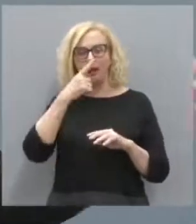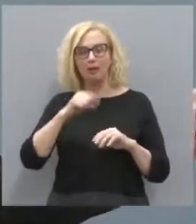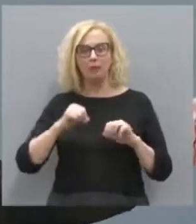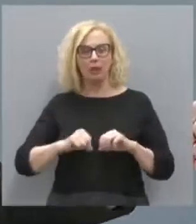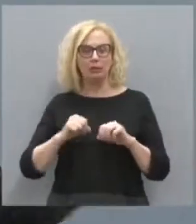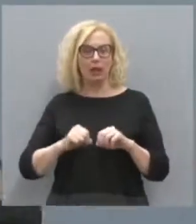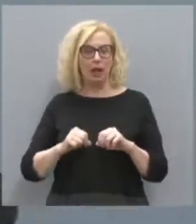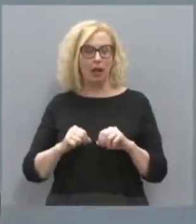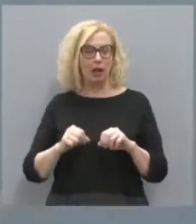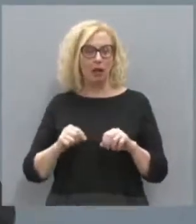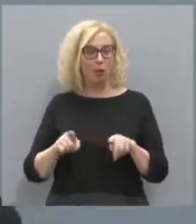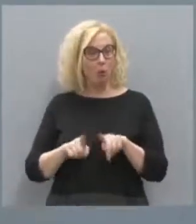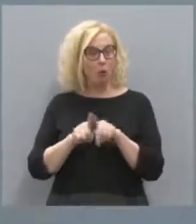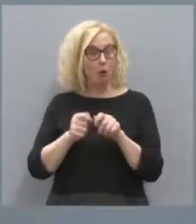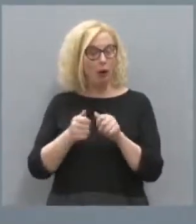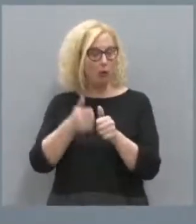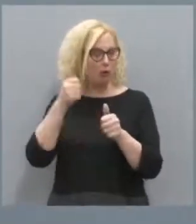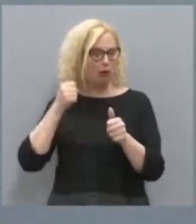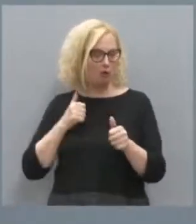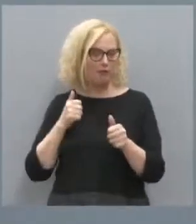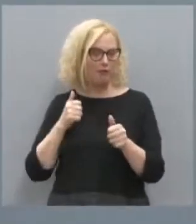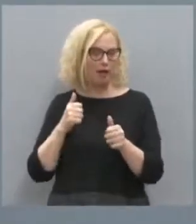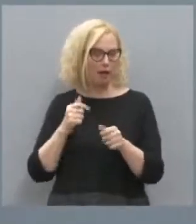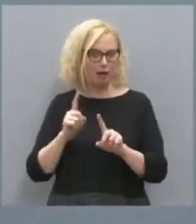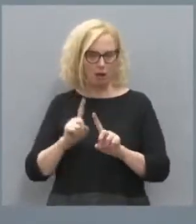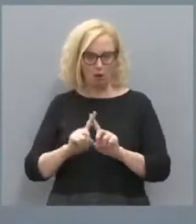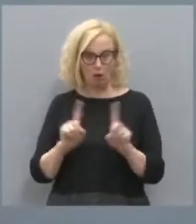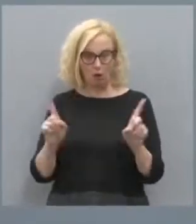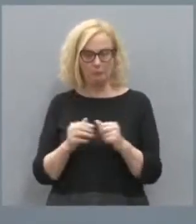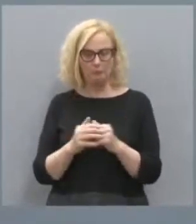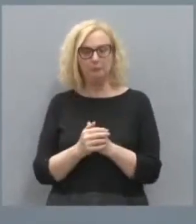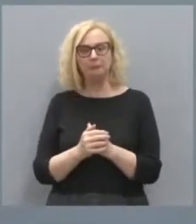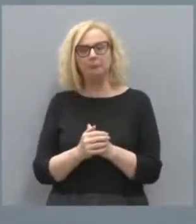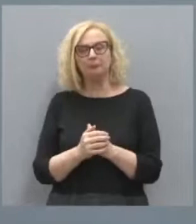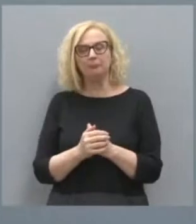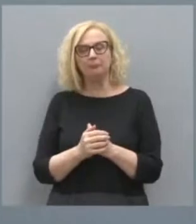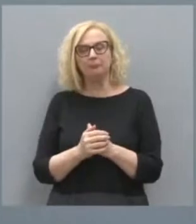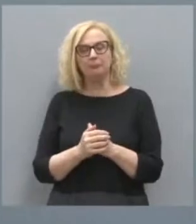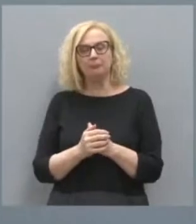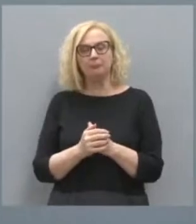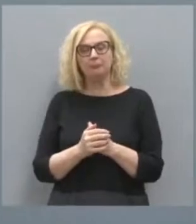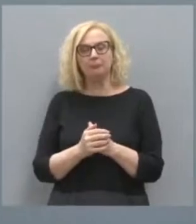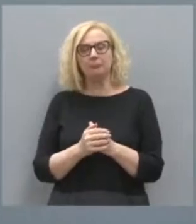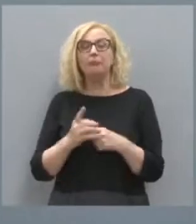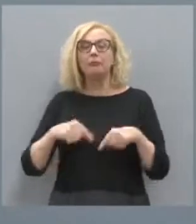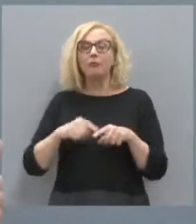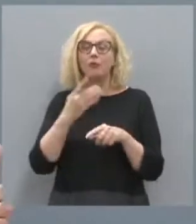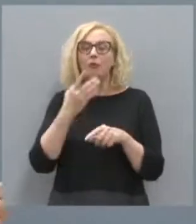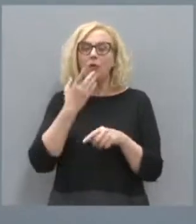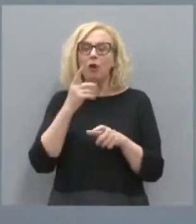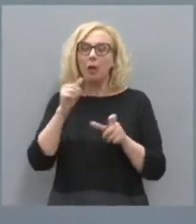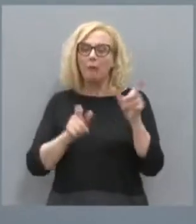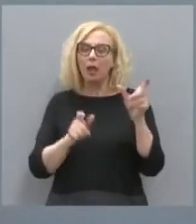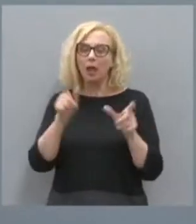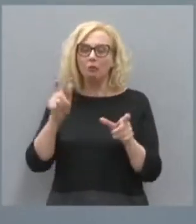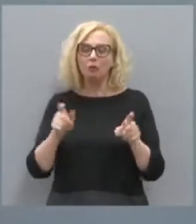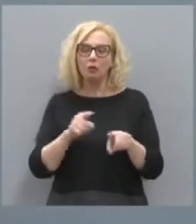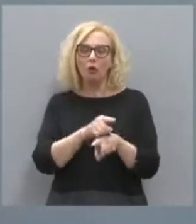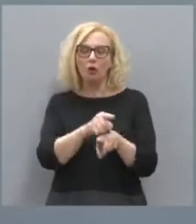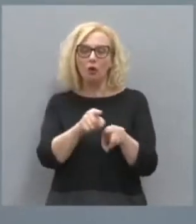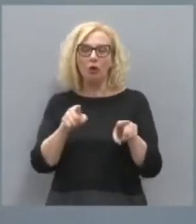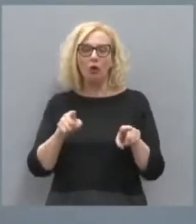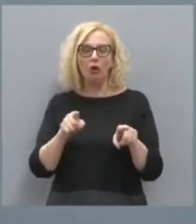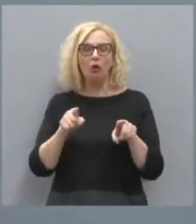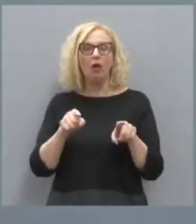avevamo l'anno scorso che ho detto e quindi fare in modo che la nostra popolazione sia messa in una